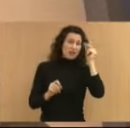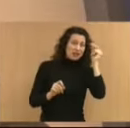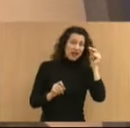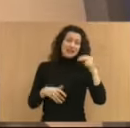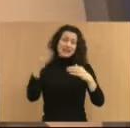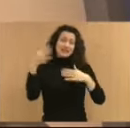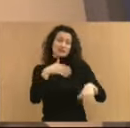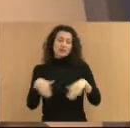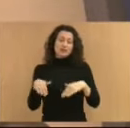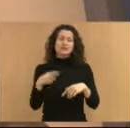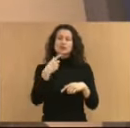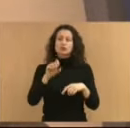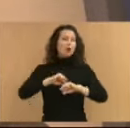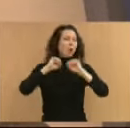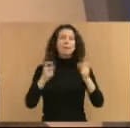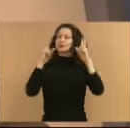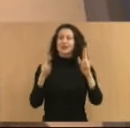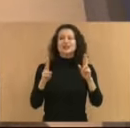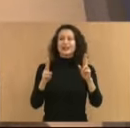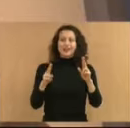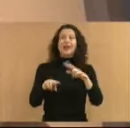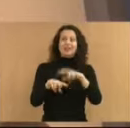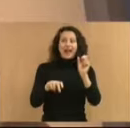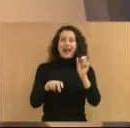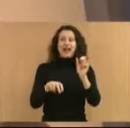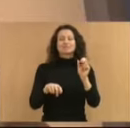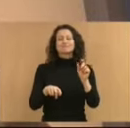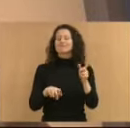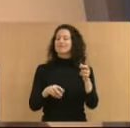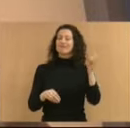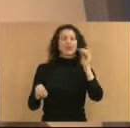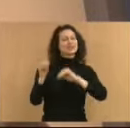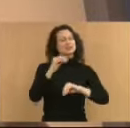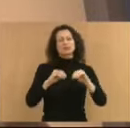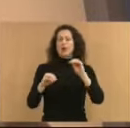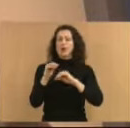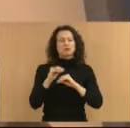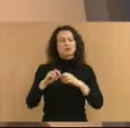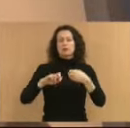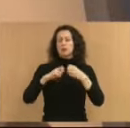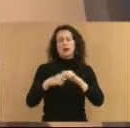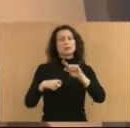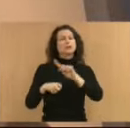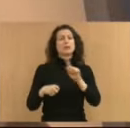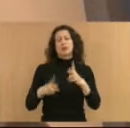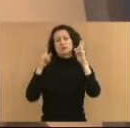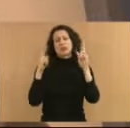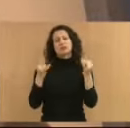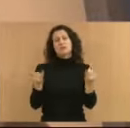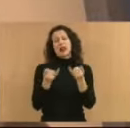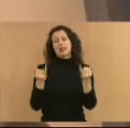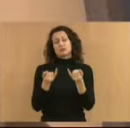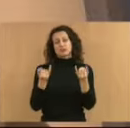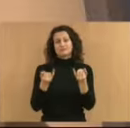решения означават лесно решаване на тези сложни въпроси, а както знаем, сложните въпроси не се решават по лесен начин. Заедно с това